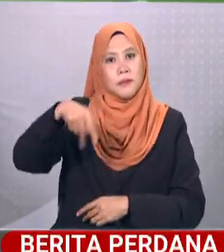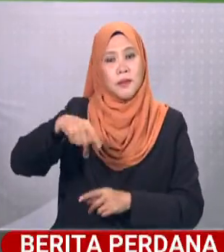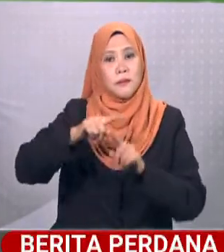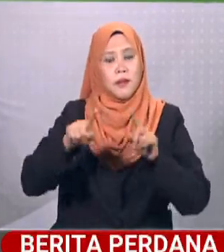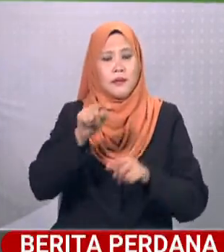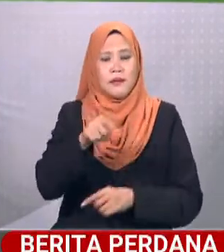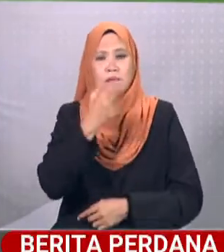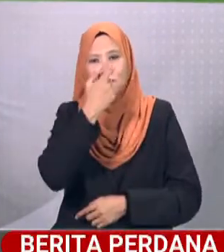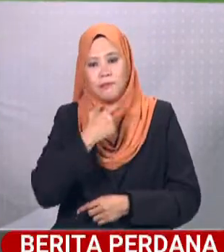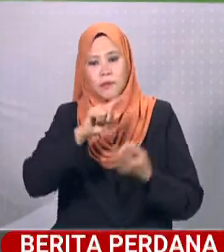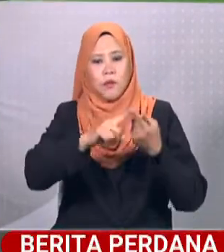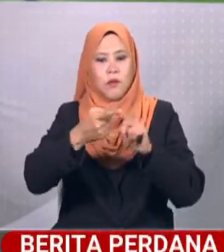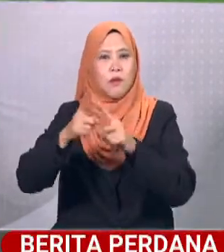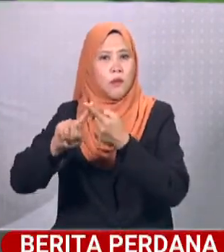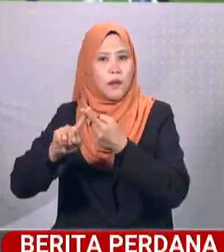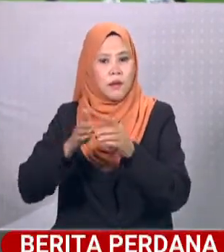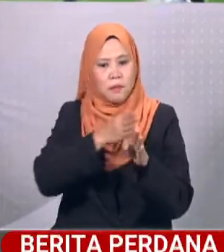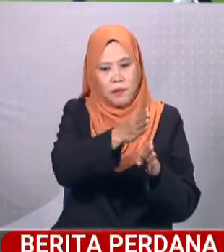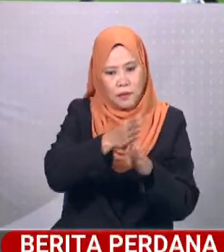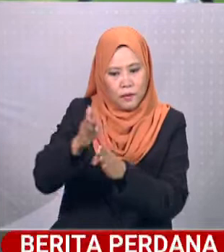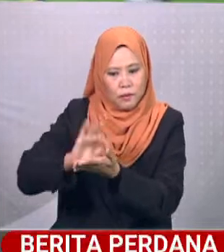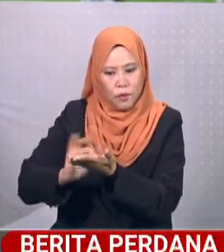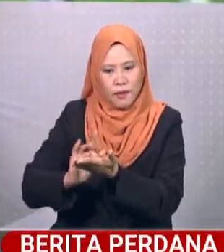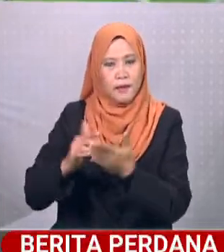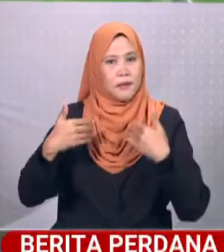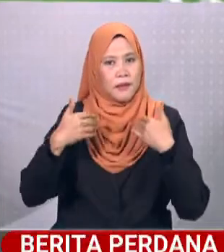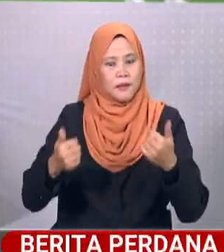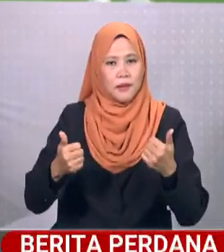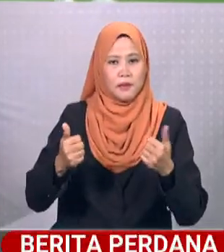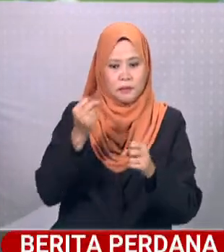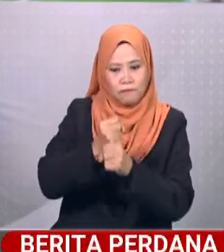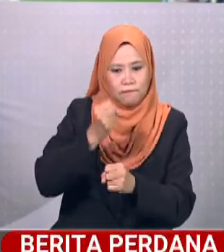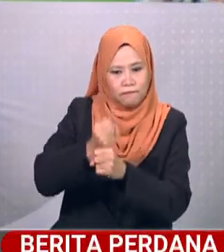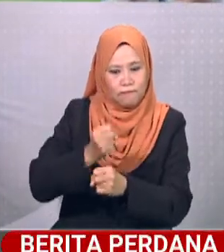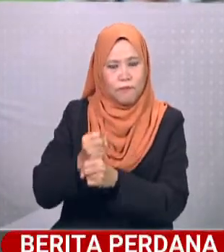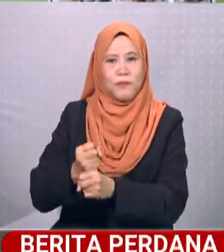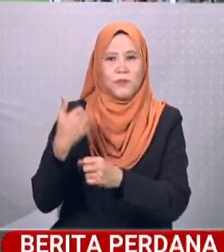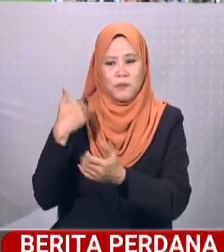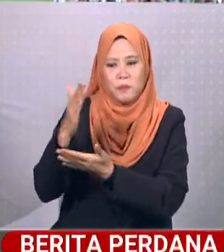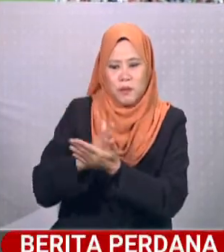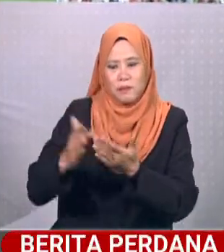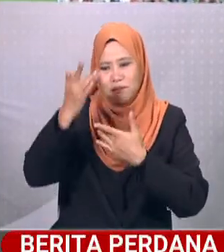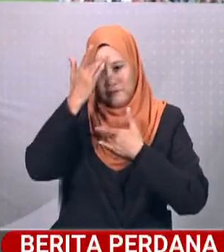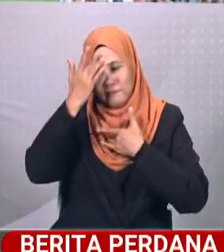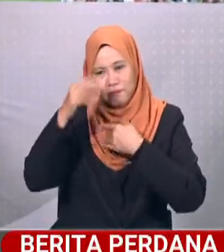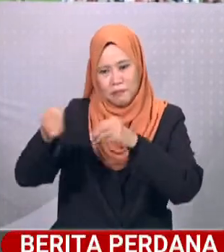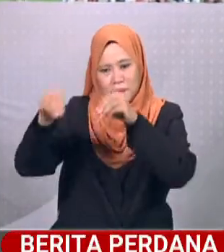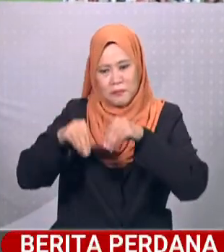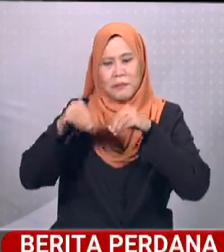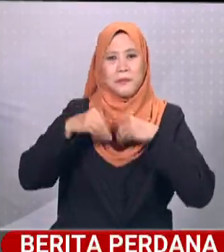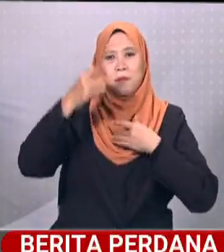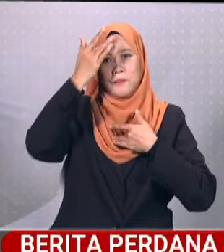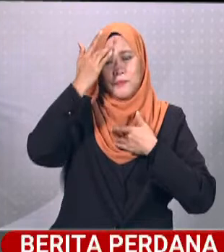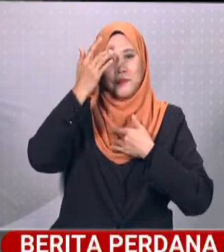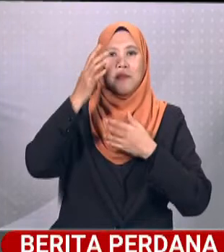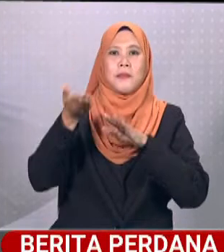turut bersedih melihat rakan-rakan di bidang perubatan dan kesihatan yang bertugas dan ada yang dijangkiti virus dan meninggal